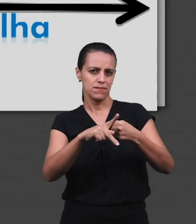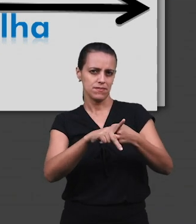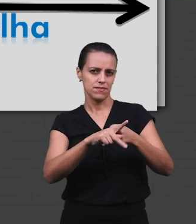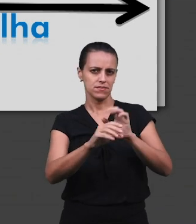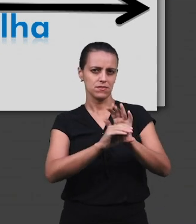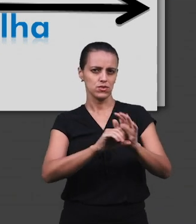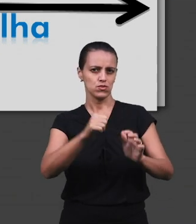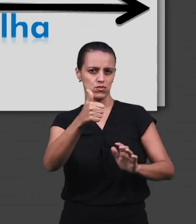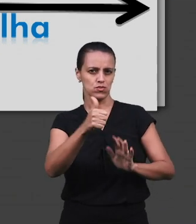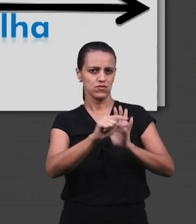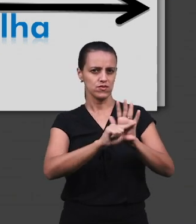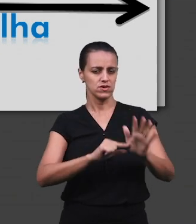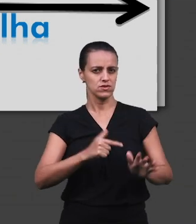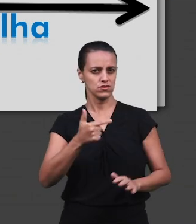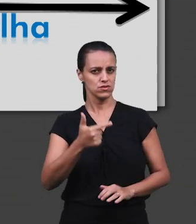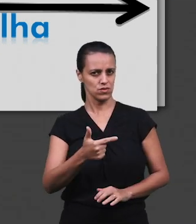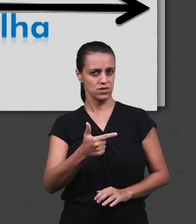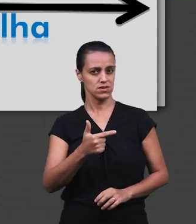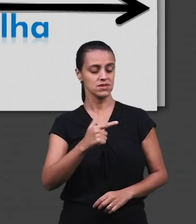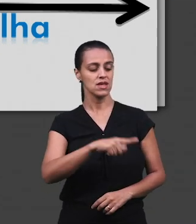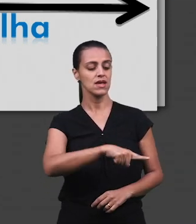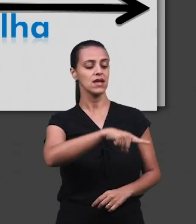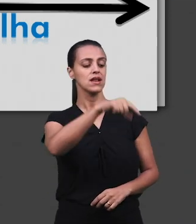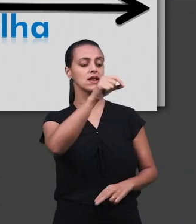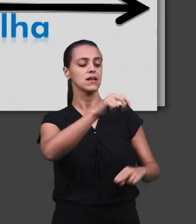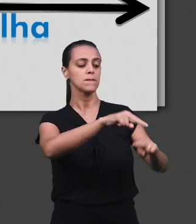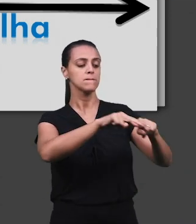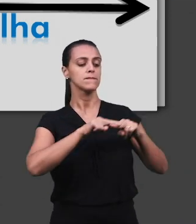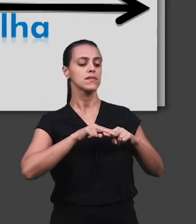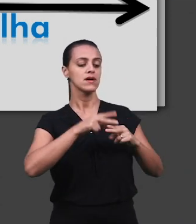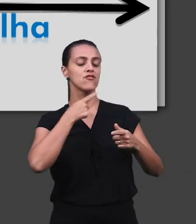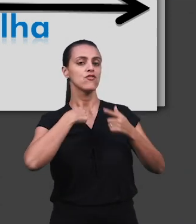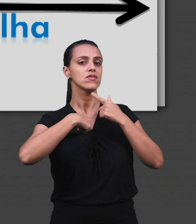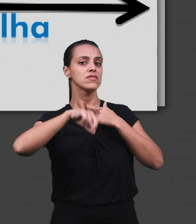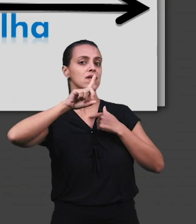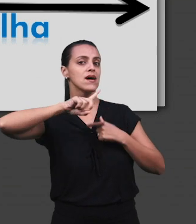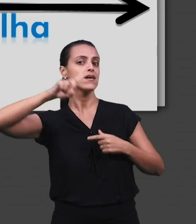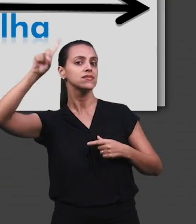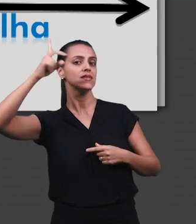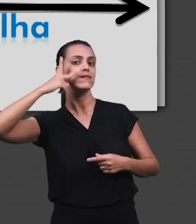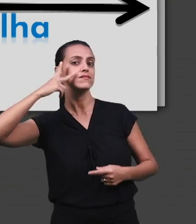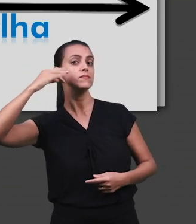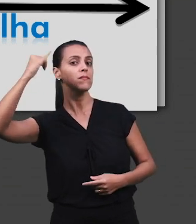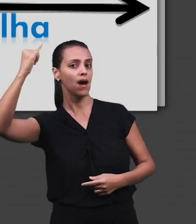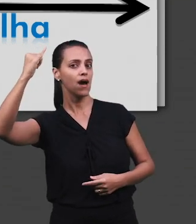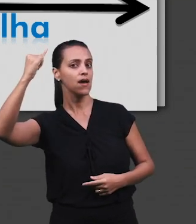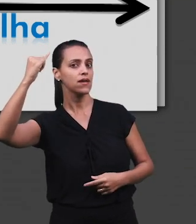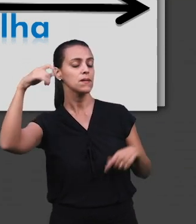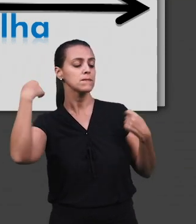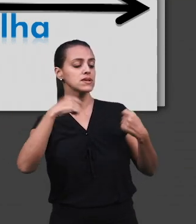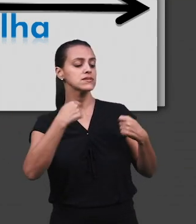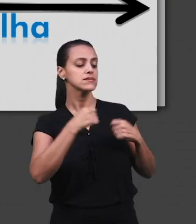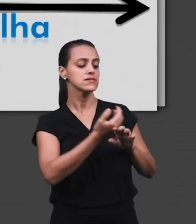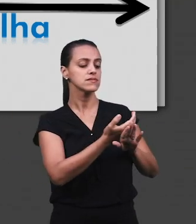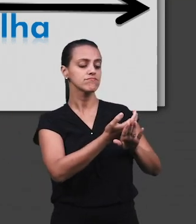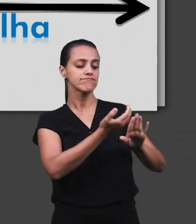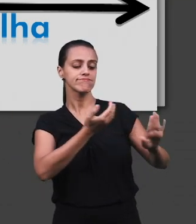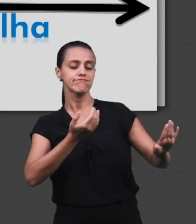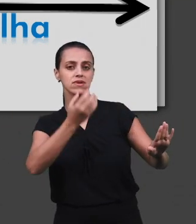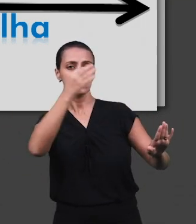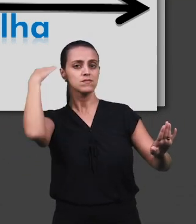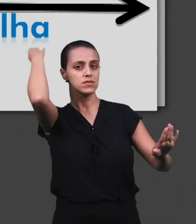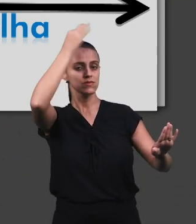1, verset 2. Élu selon la préscience de Dieu Père en sanctification de l'Esprit